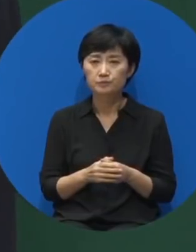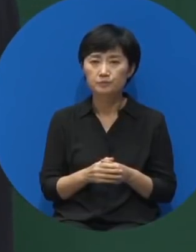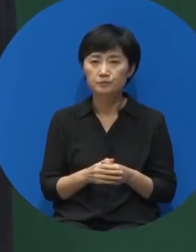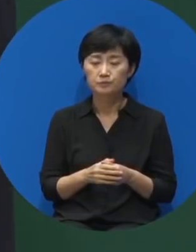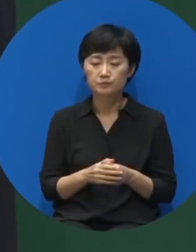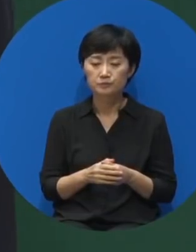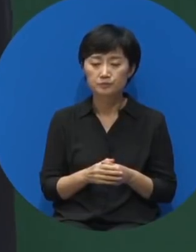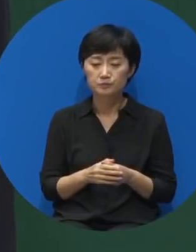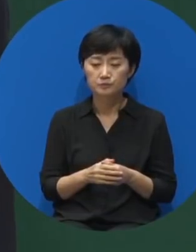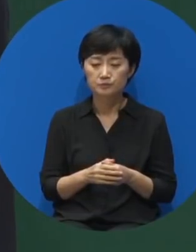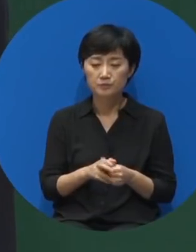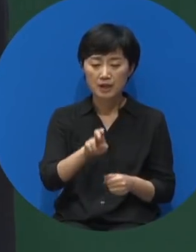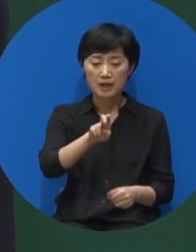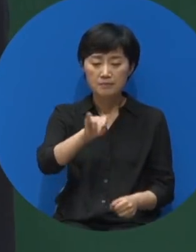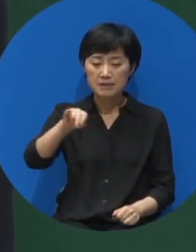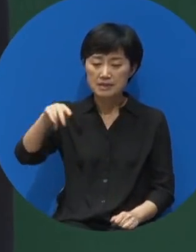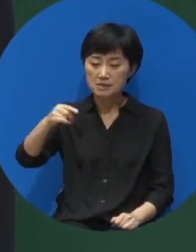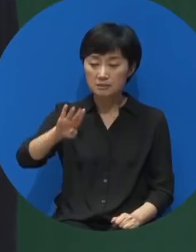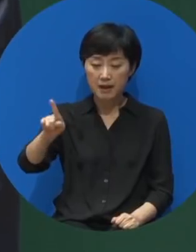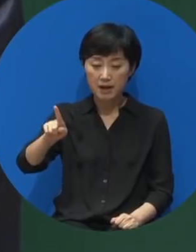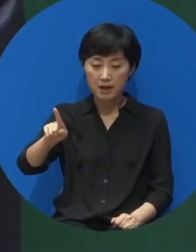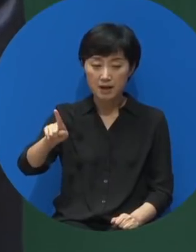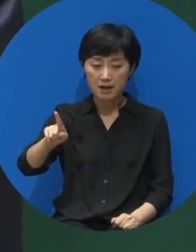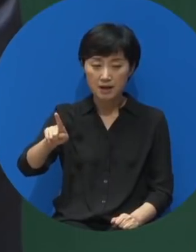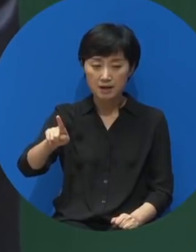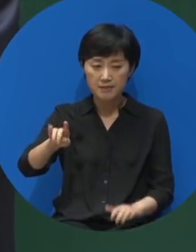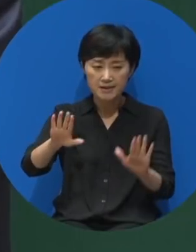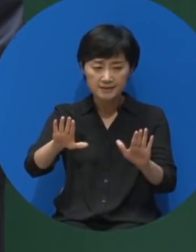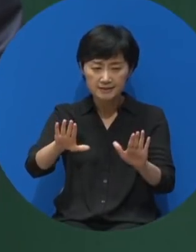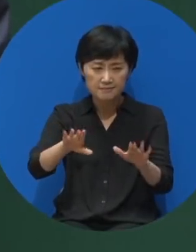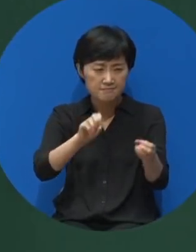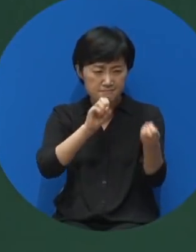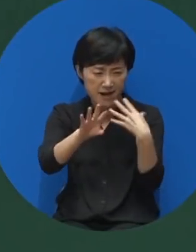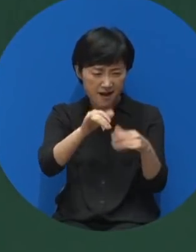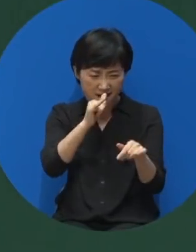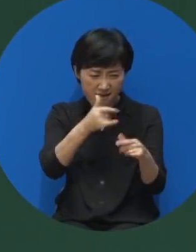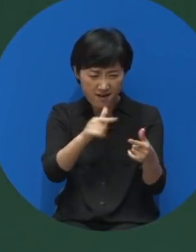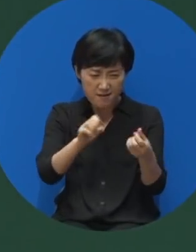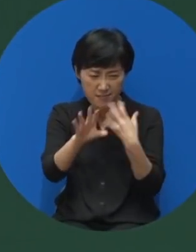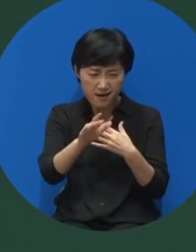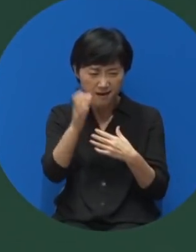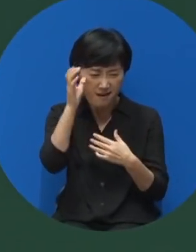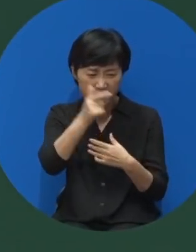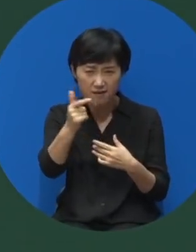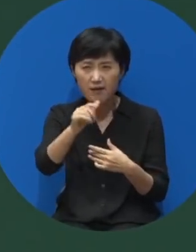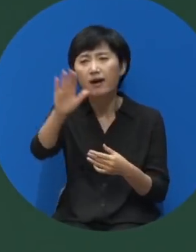在那后面，撒母耳以前面的为根据，兴起了米示巴运动。 이게 당장 이루어지지 않아도 응답으로 계속 오는 거예요.